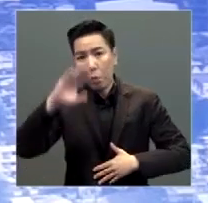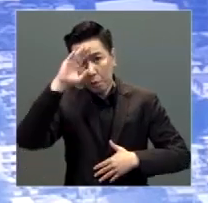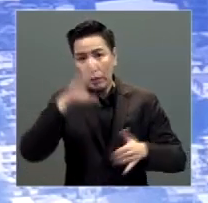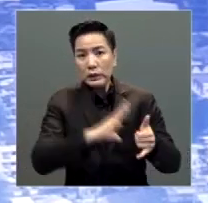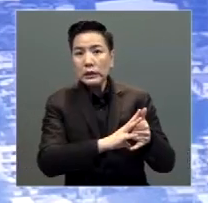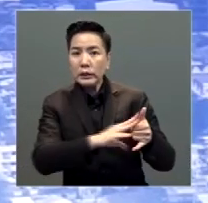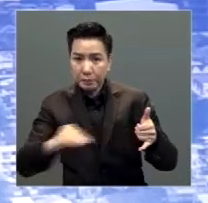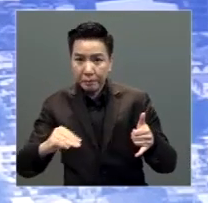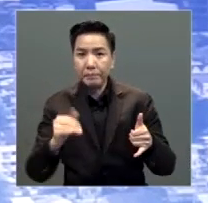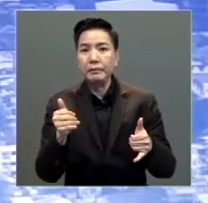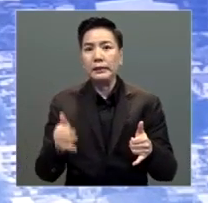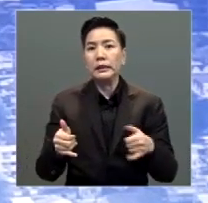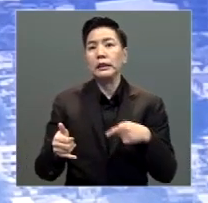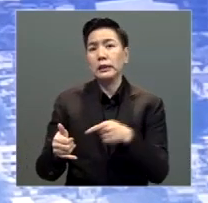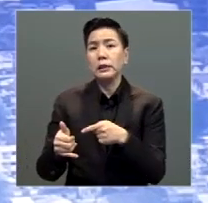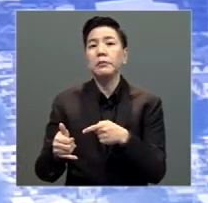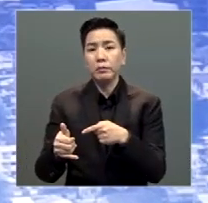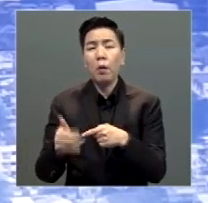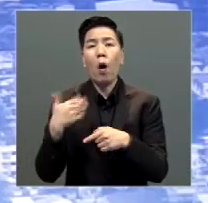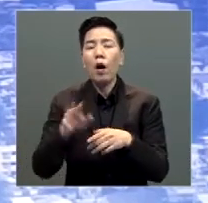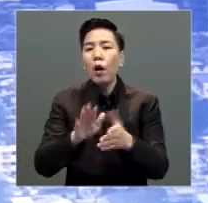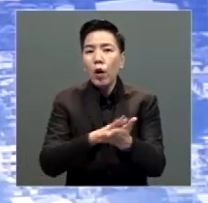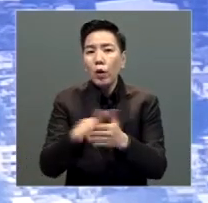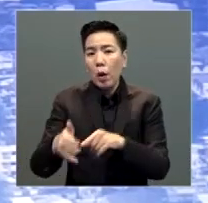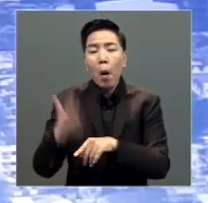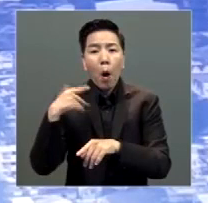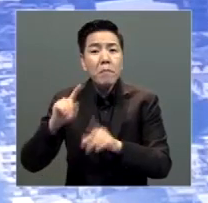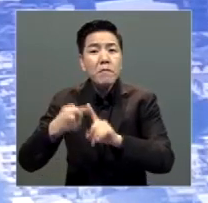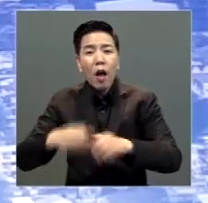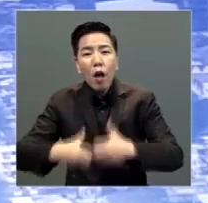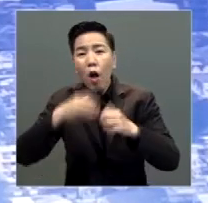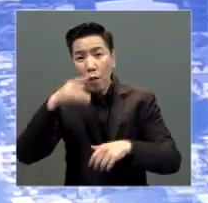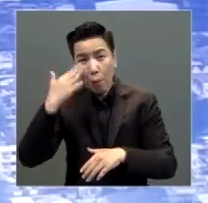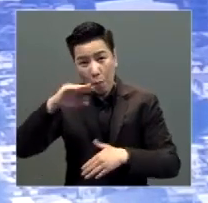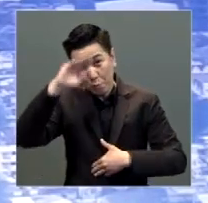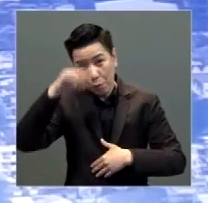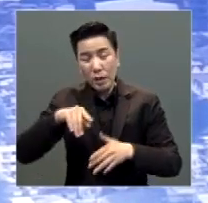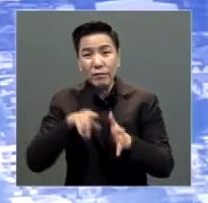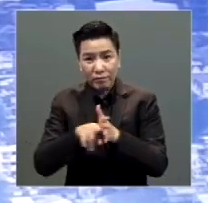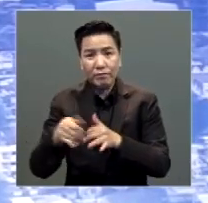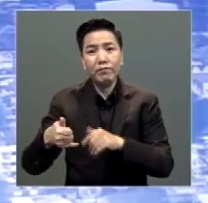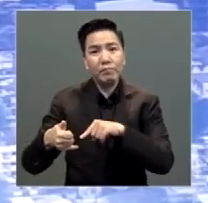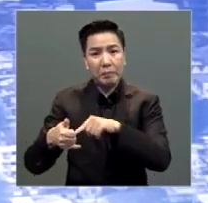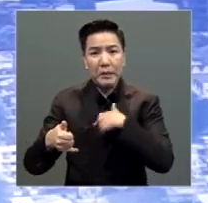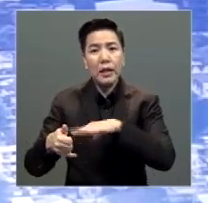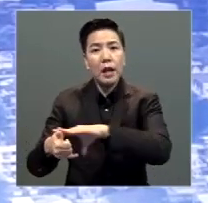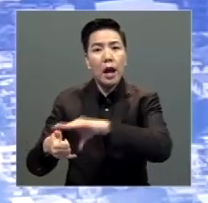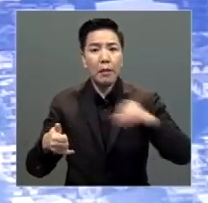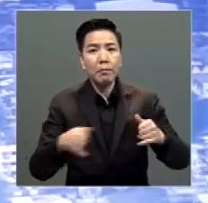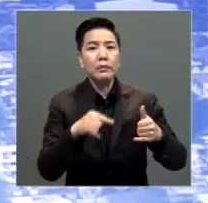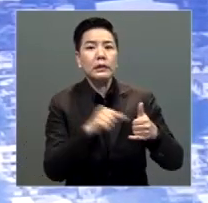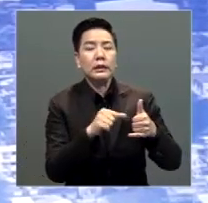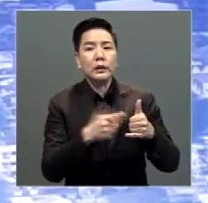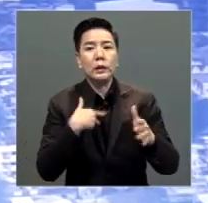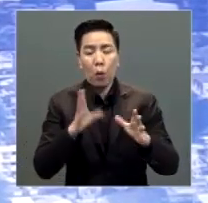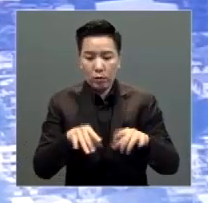เชื้อไวรัสโควิด-19 มาก่อนนะครับก็ในการพบว่ามีในวงนั้นเนี่ยติ